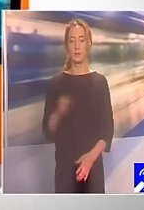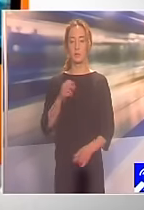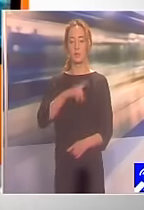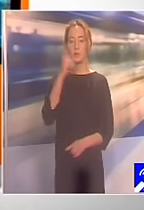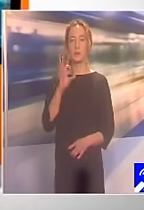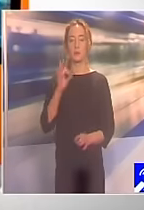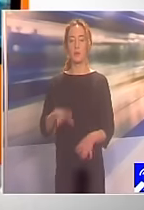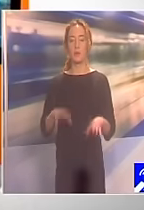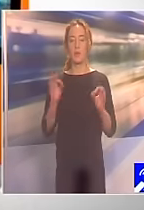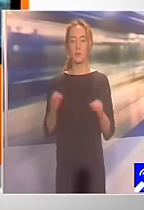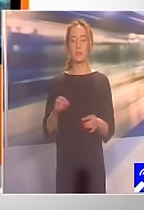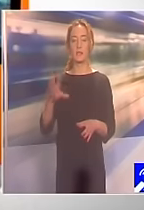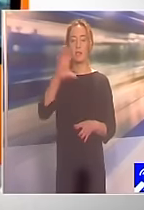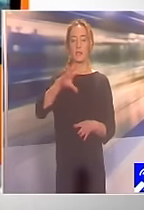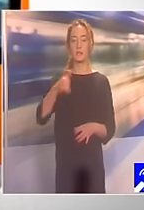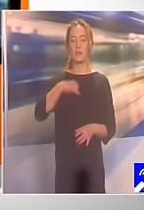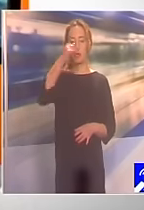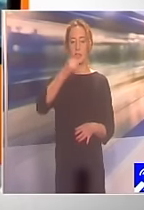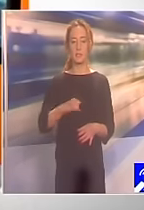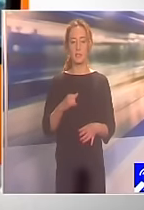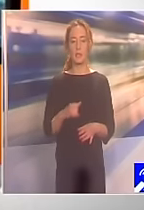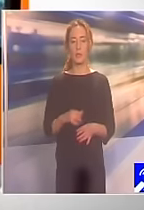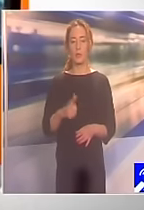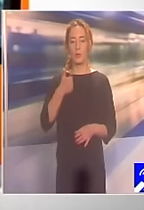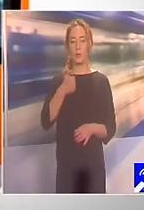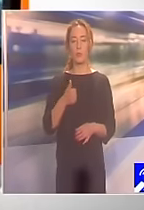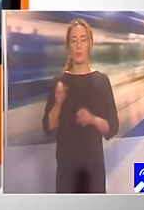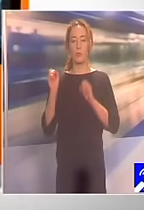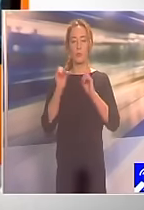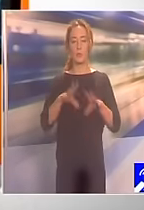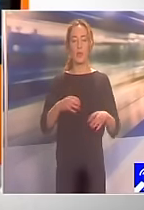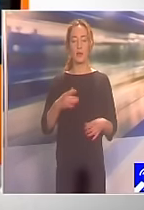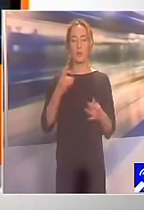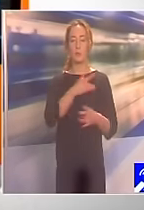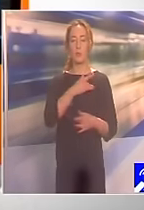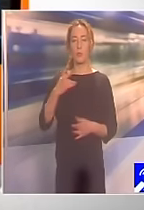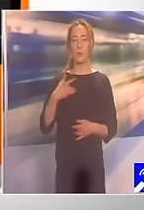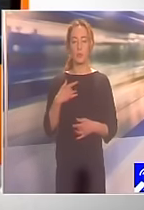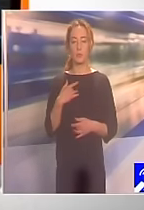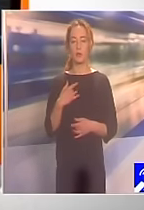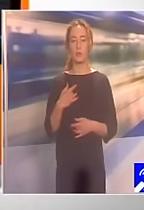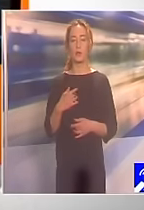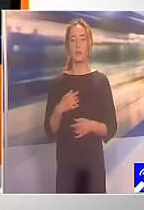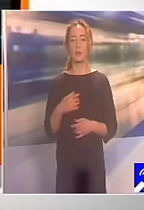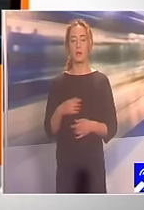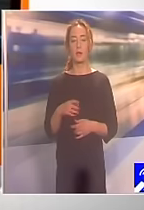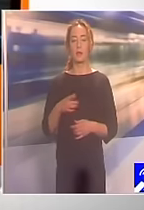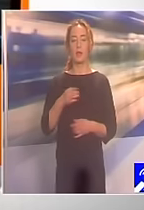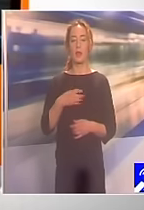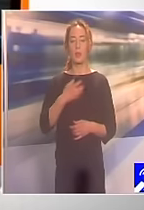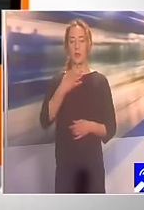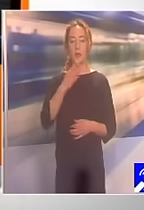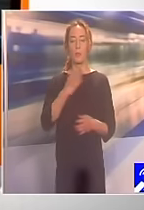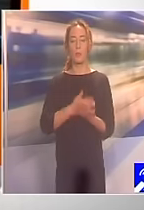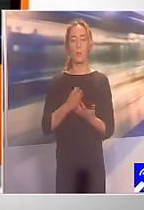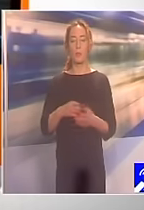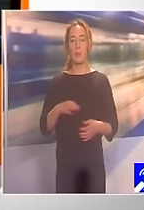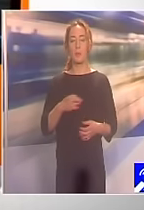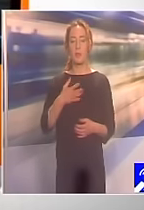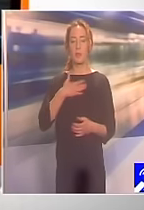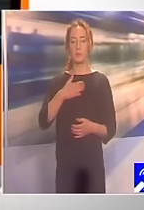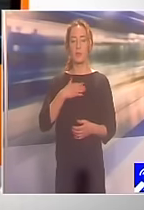Bună ziua și bun găsit la Transilvania la zi. Un val de pneumonii, de asemenea de viroze respiratorii, a